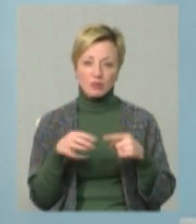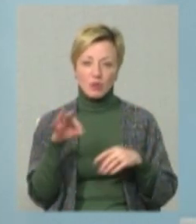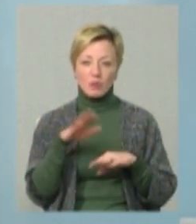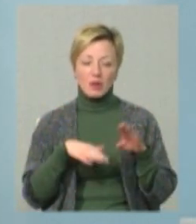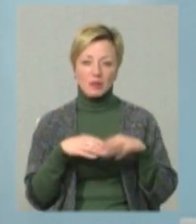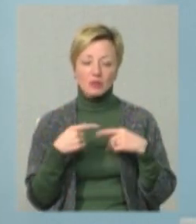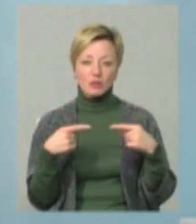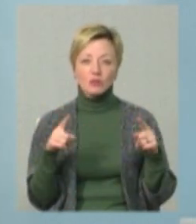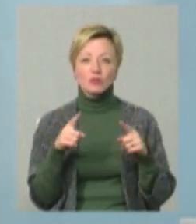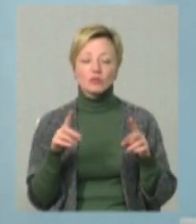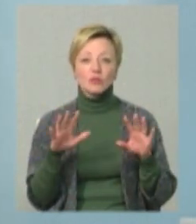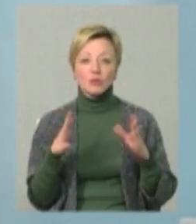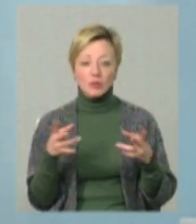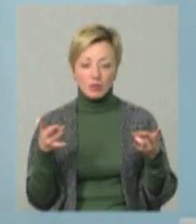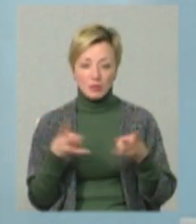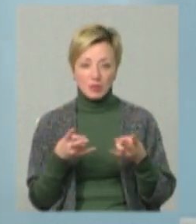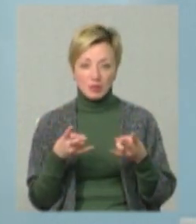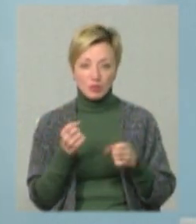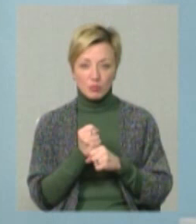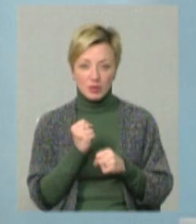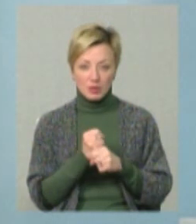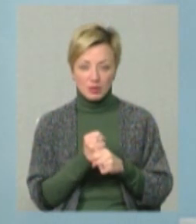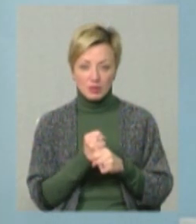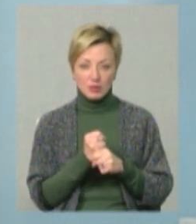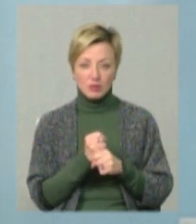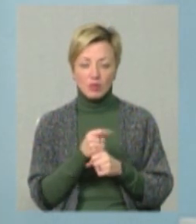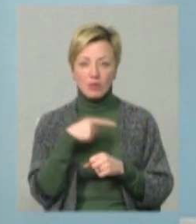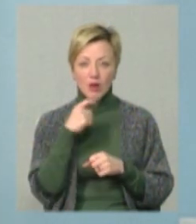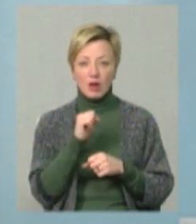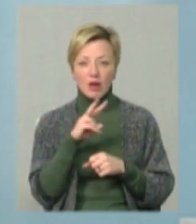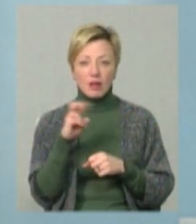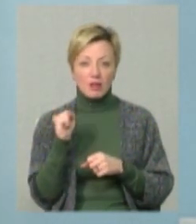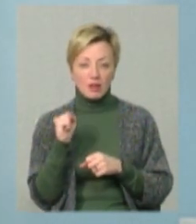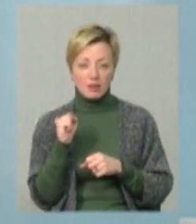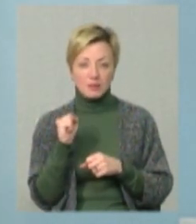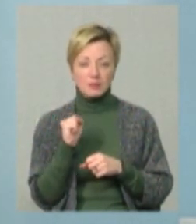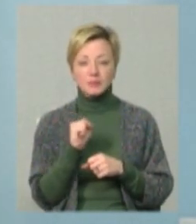про практичні речі, що і в разі якої небезпеки варто робити, буде говорити Алла